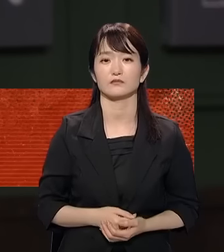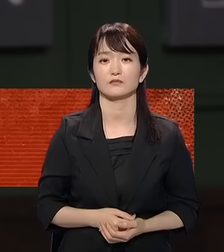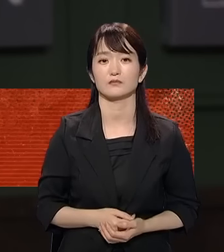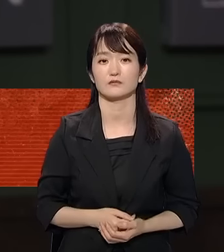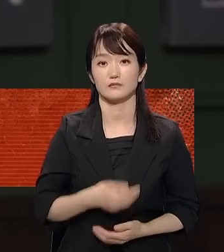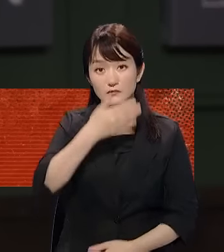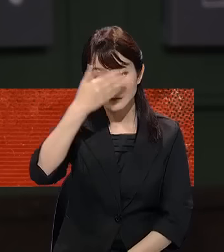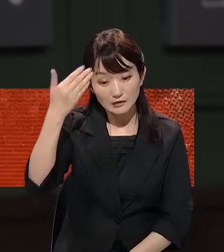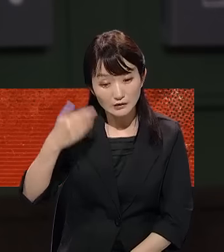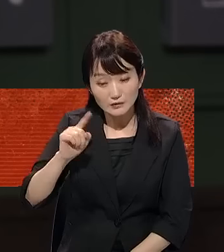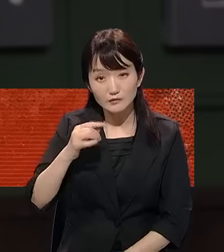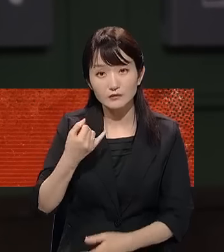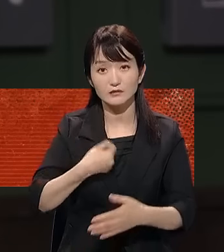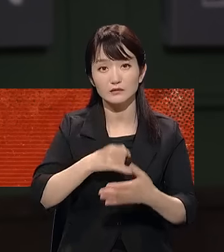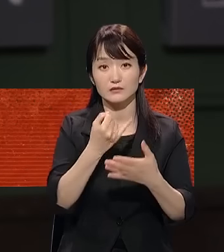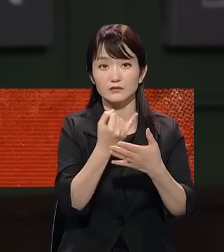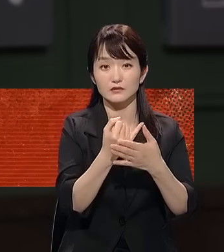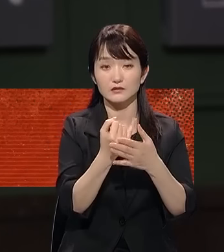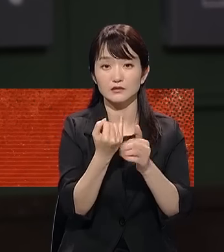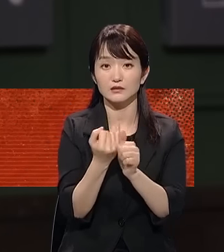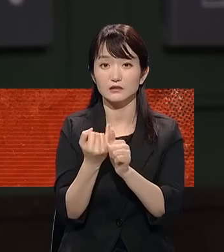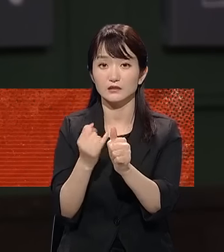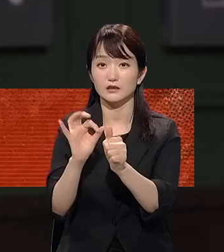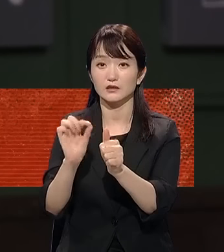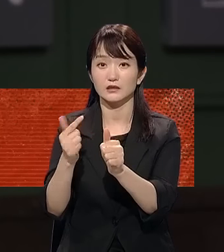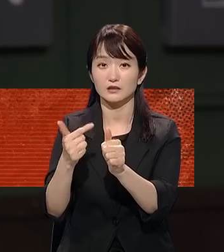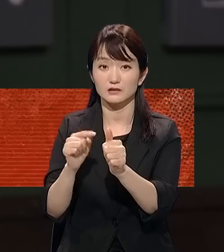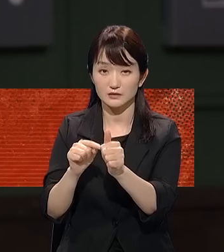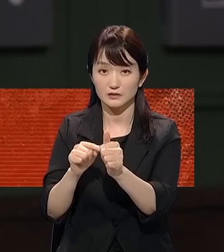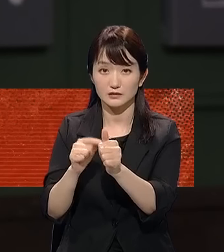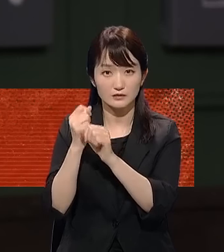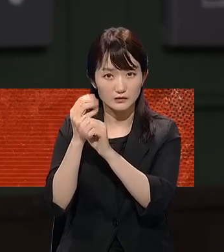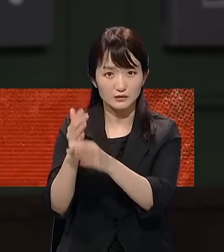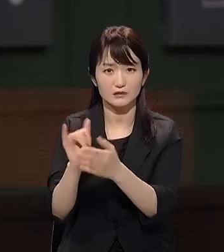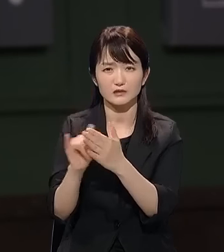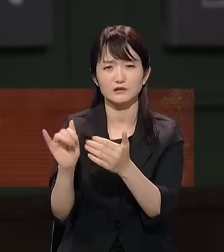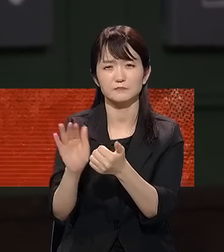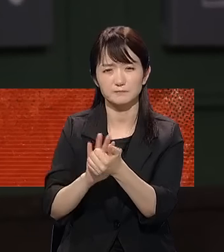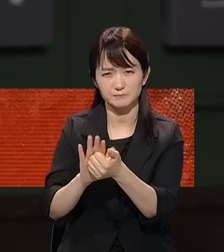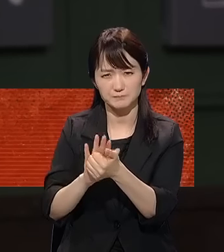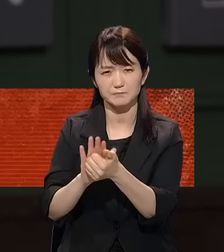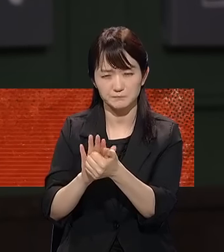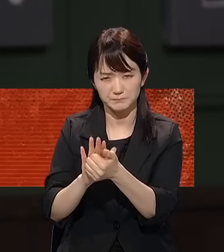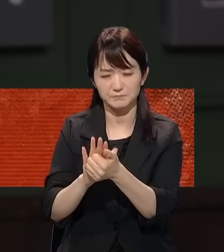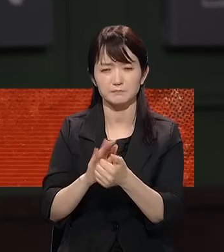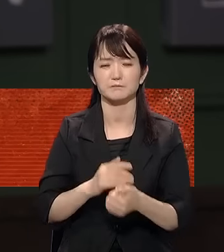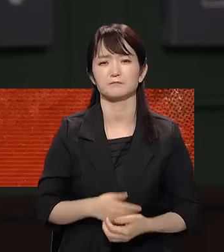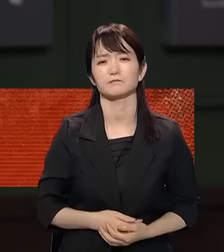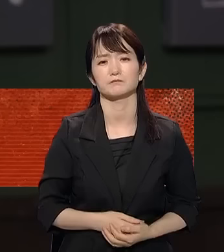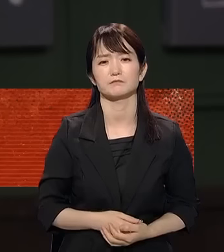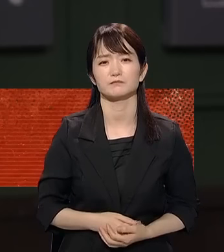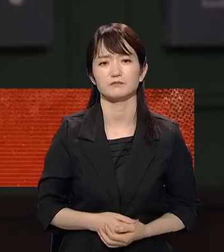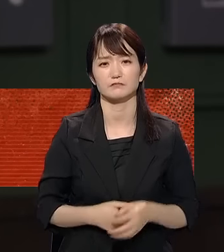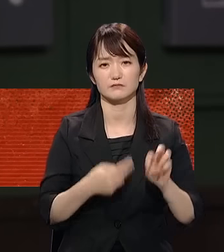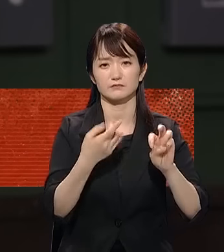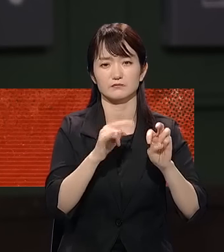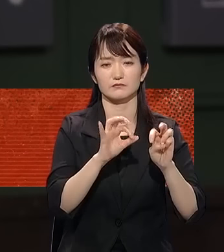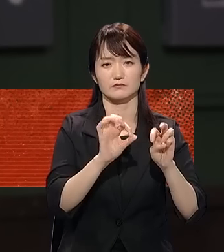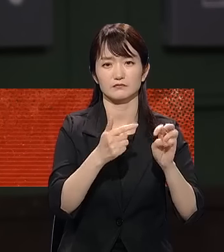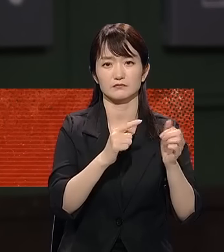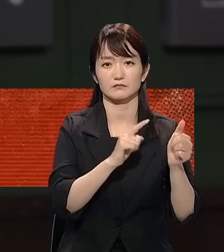다행인 건 큰 딸의 남편인 안씨가 장례식 내내 가족들을 챙기면서 의젓한 모습을 보여줬다고 합니다 30대인